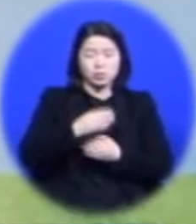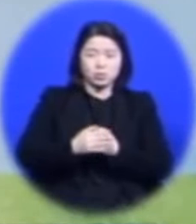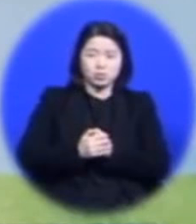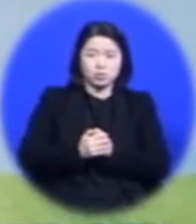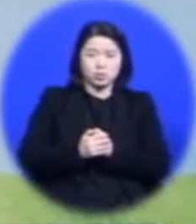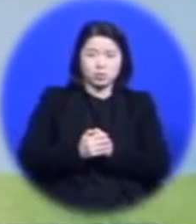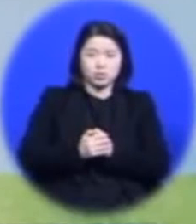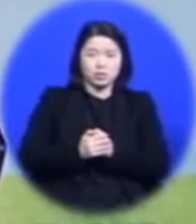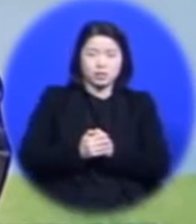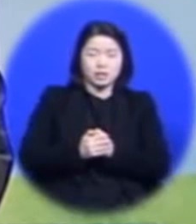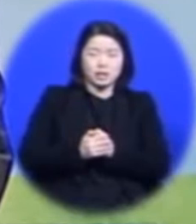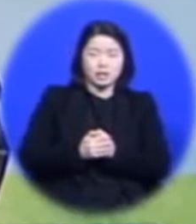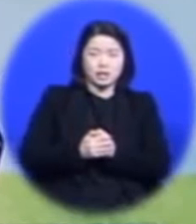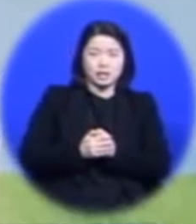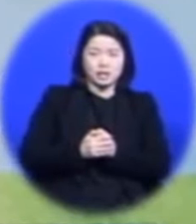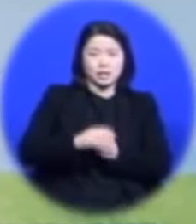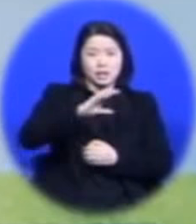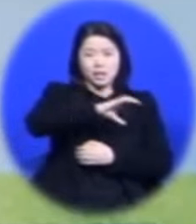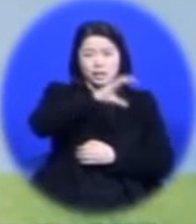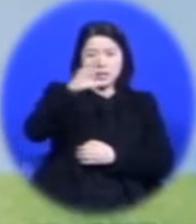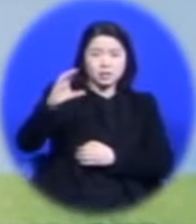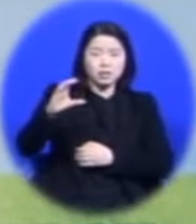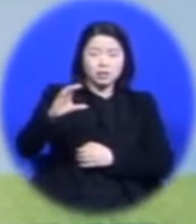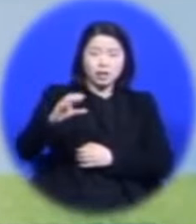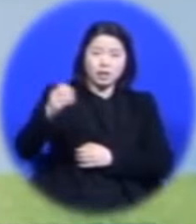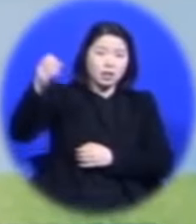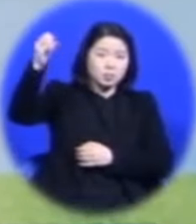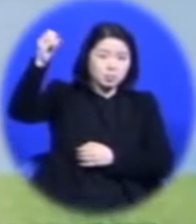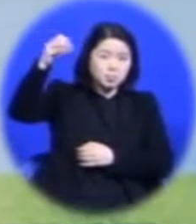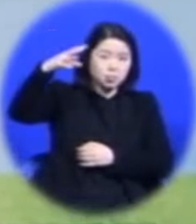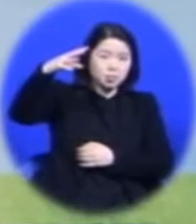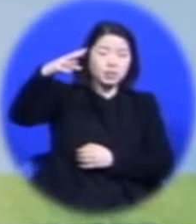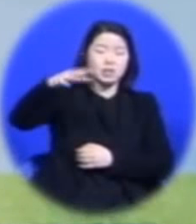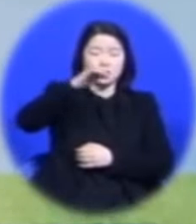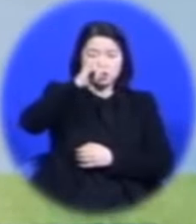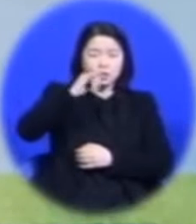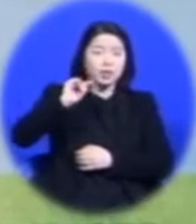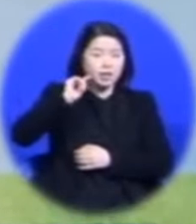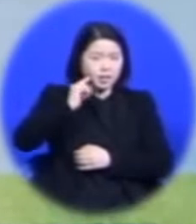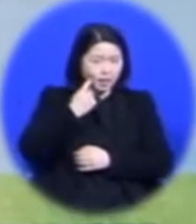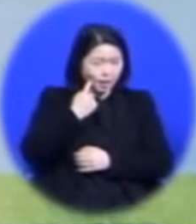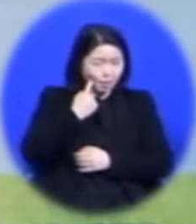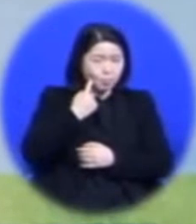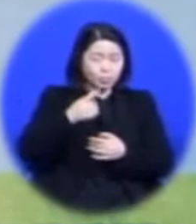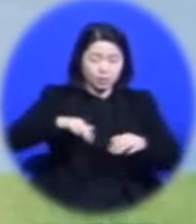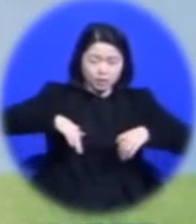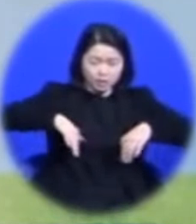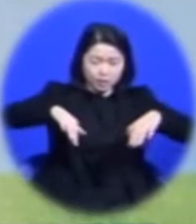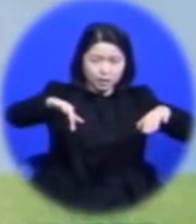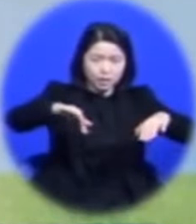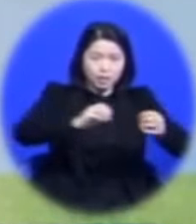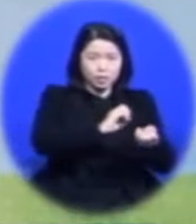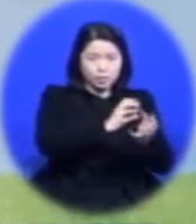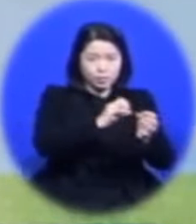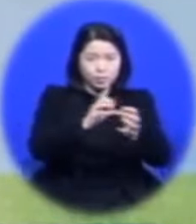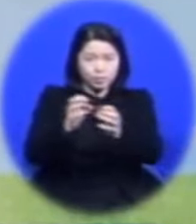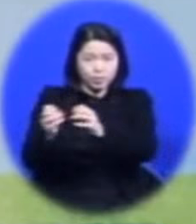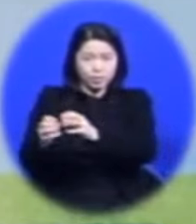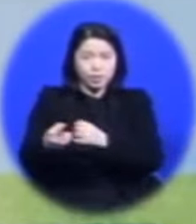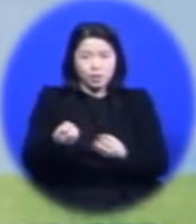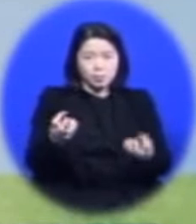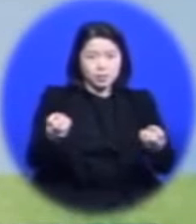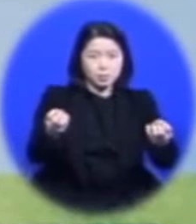없어요 성탄 점등식 했습니다 이쁜 추리가 쭉 길가에 얼마나